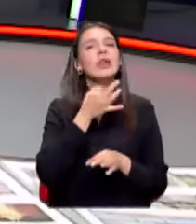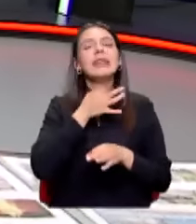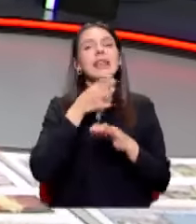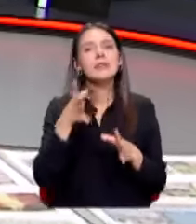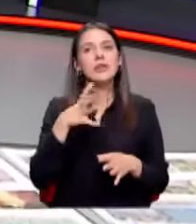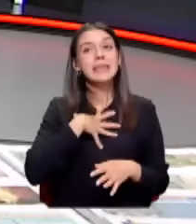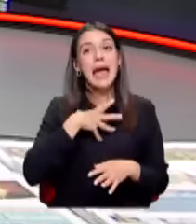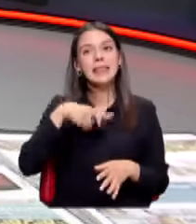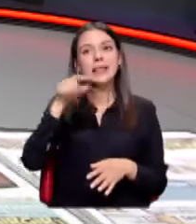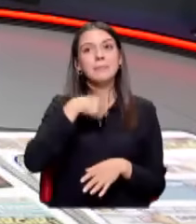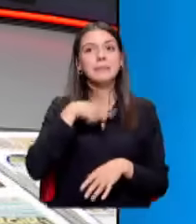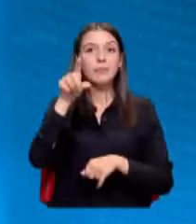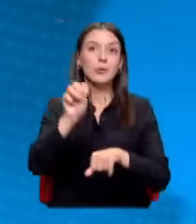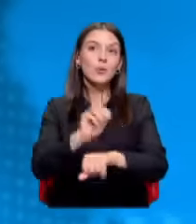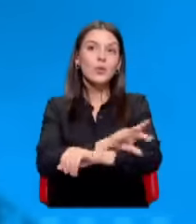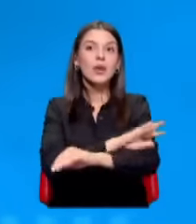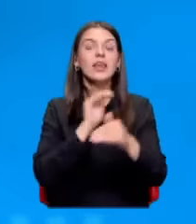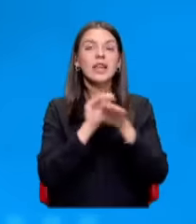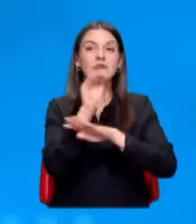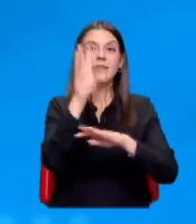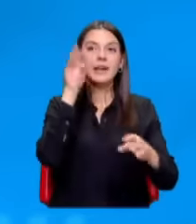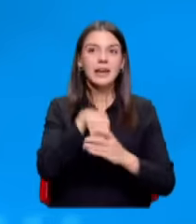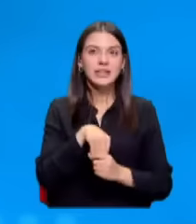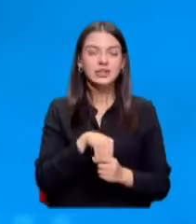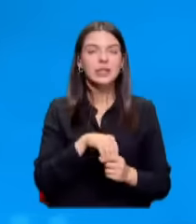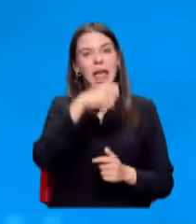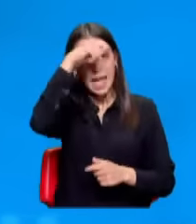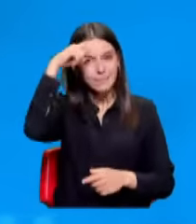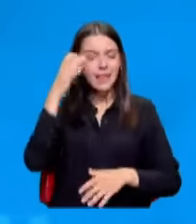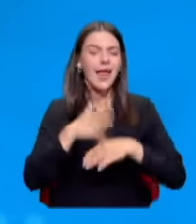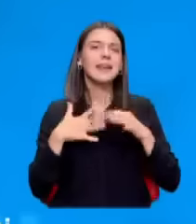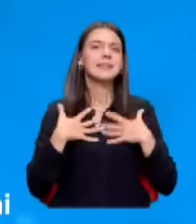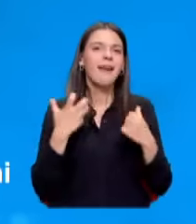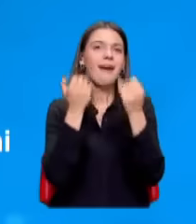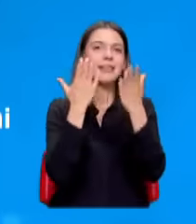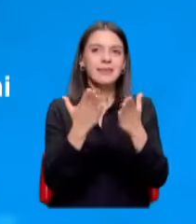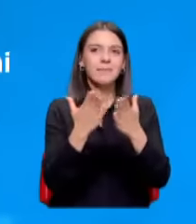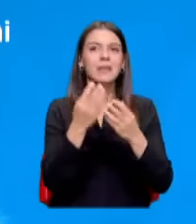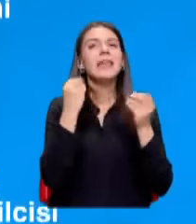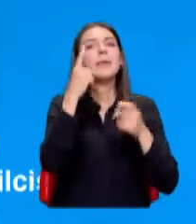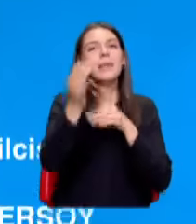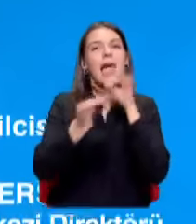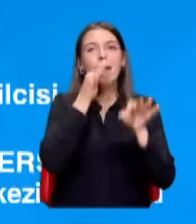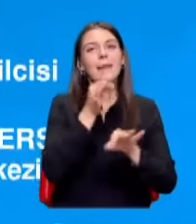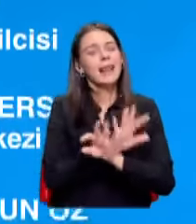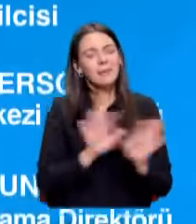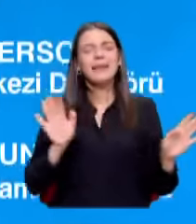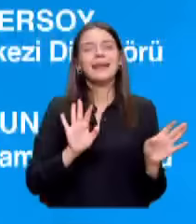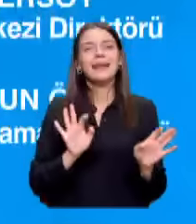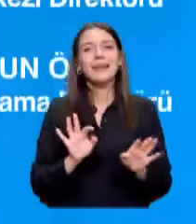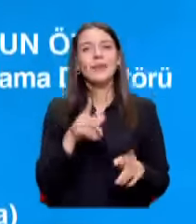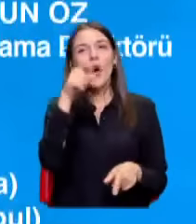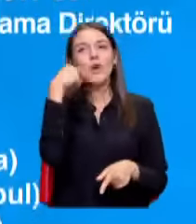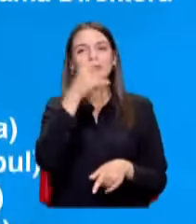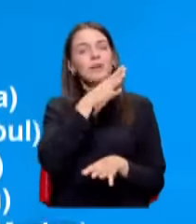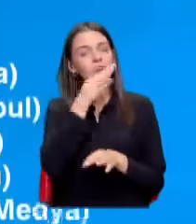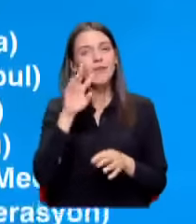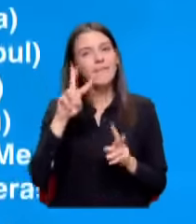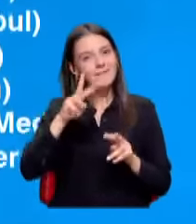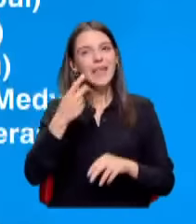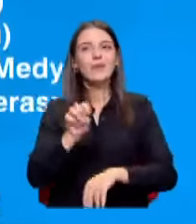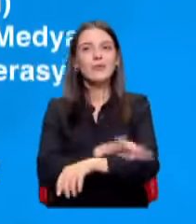ediyoruz kendilerine. Bize de bu gururu yaşattıkları için emeklerine sağlık efendim. İyi bir haberle bitirdik. O yüzden mutlu ve